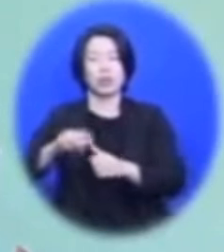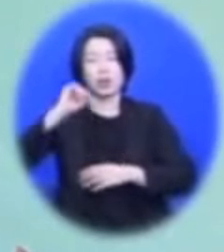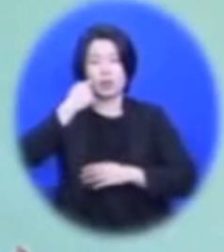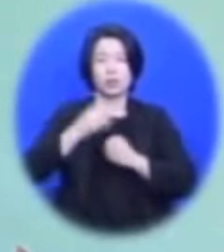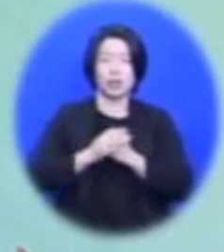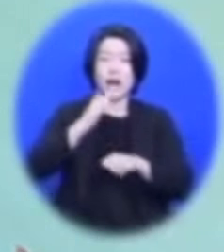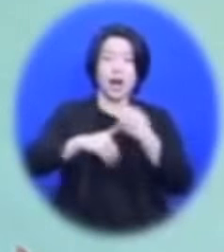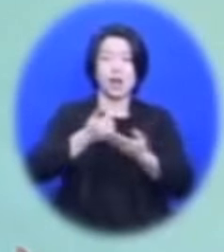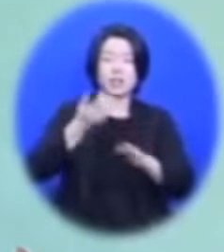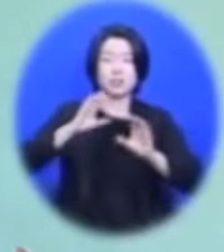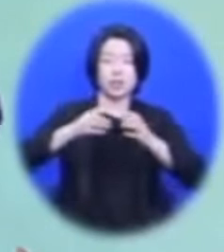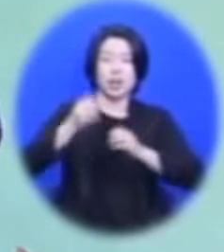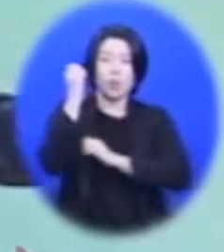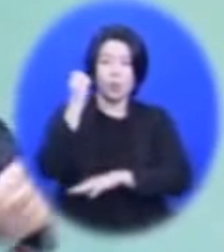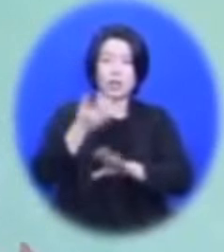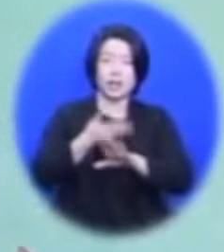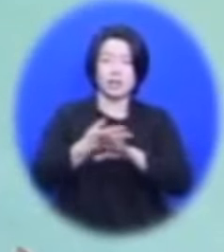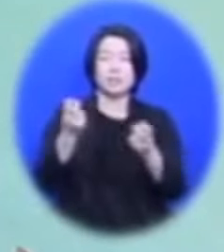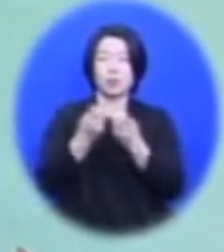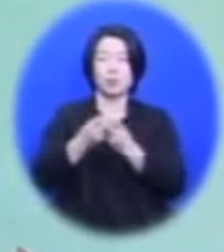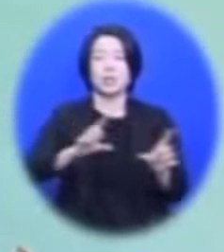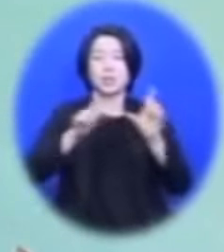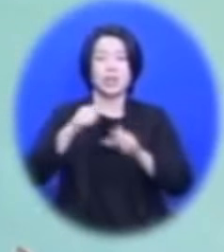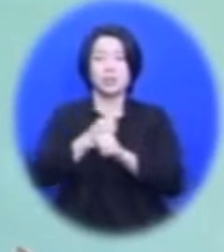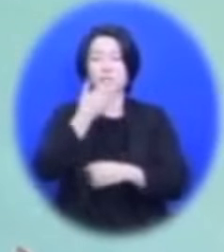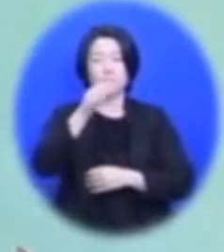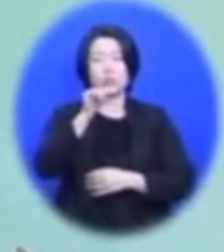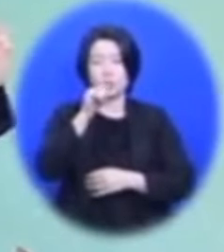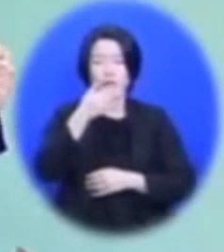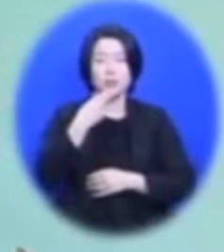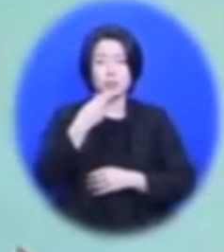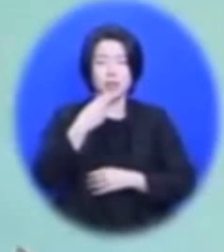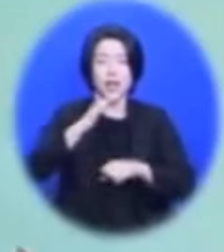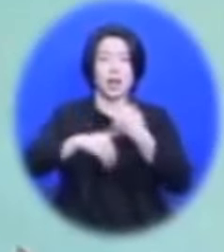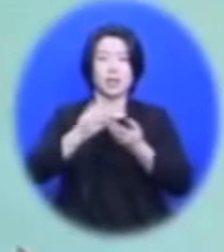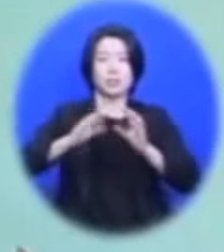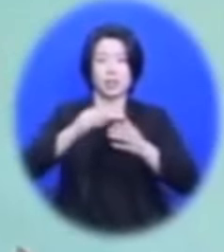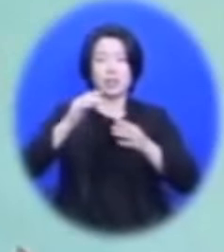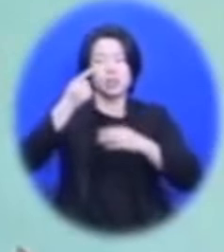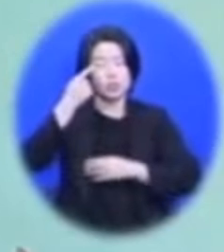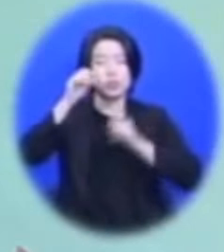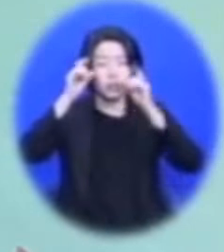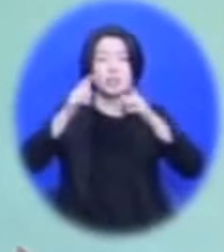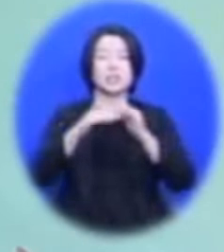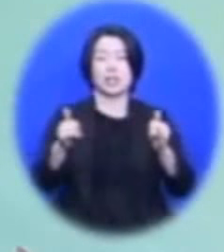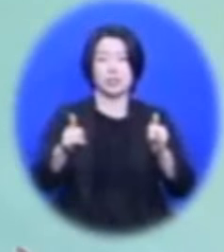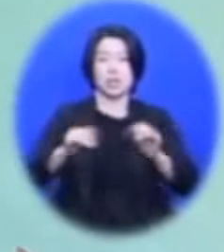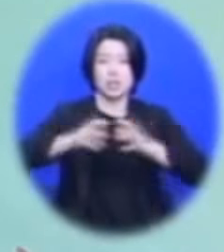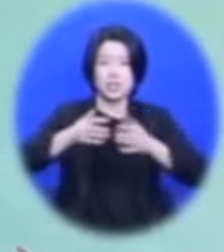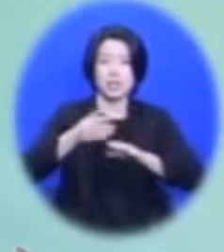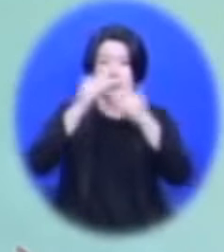나라 원리와 다른 방법으로 살게 만들 수가 없습니다. 하나님의 나라에 눈이 뜨인 사람에게. 세상은 완전히 달리